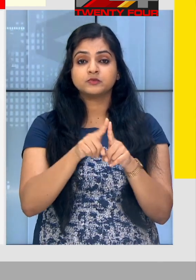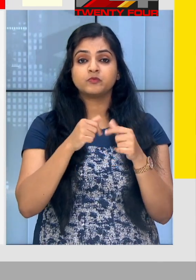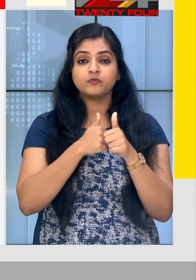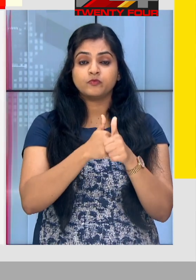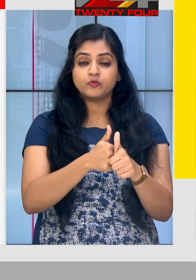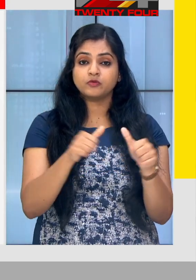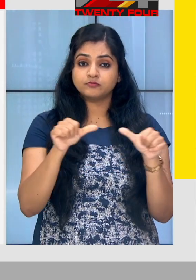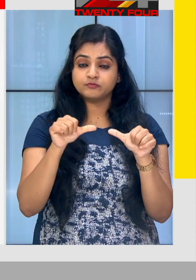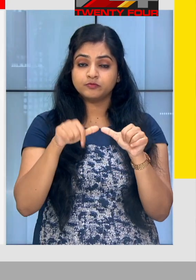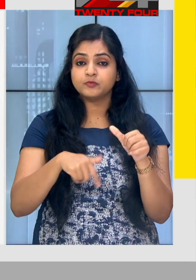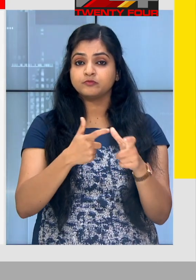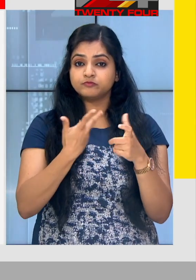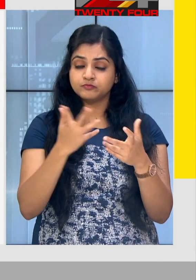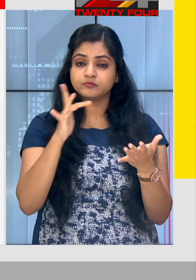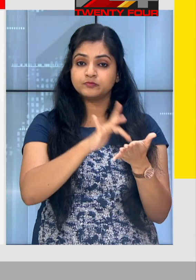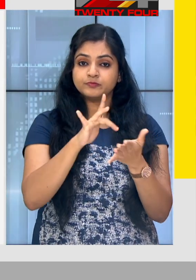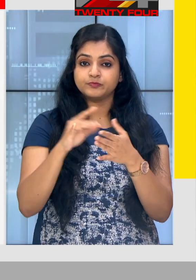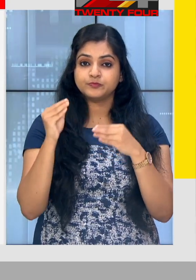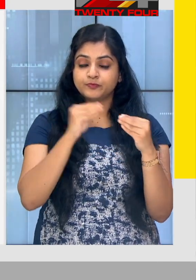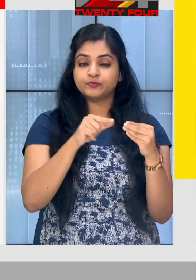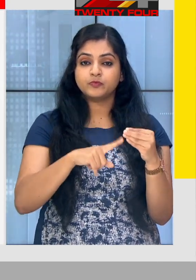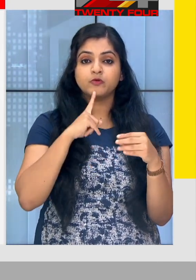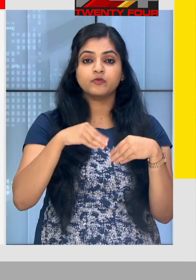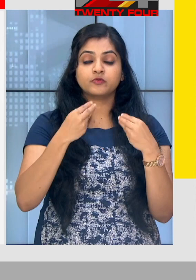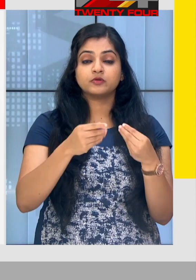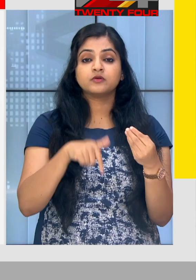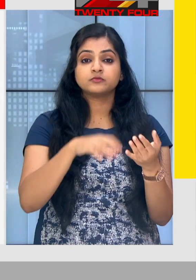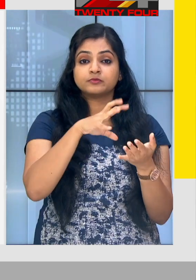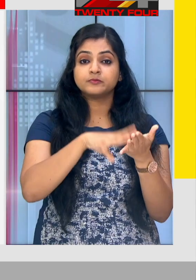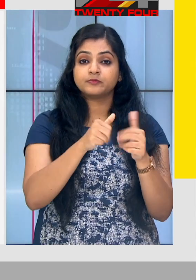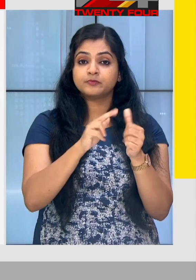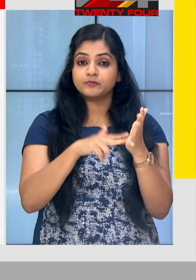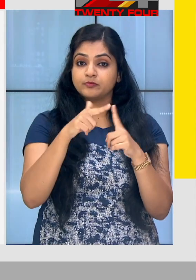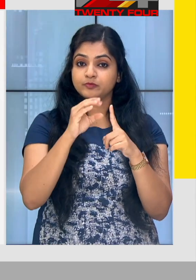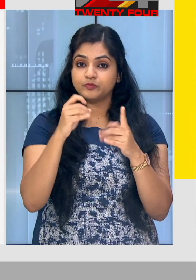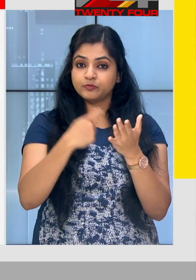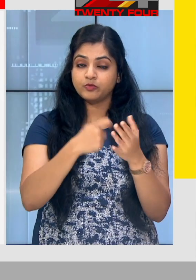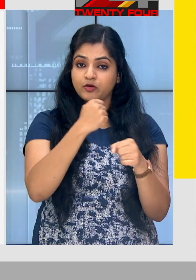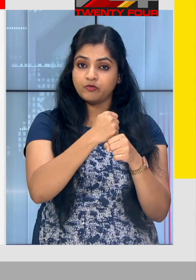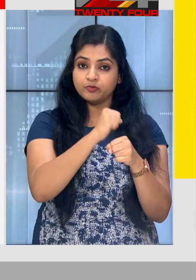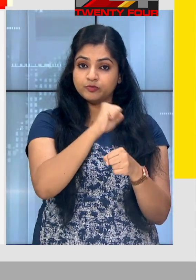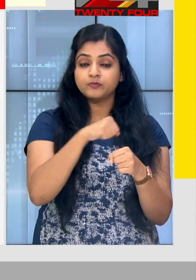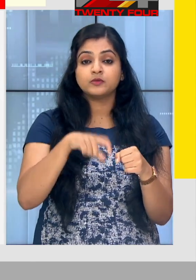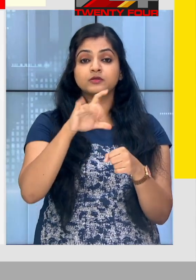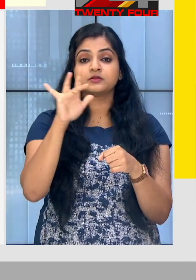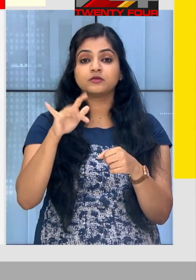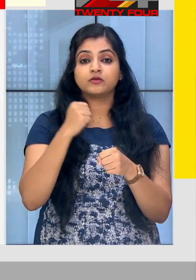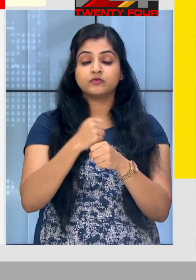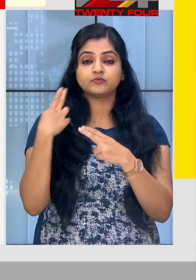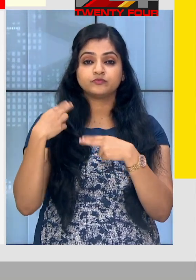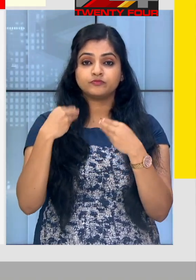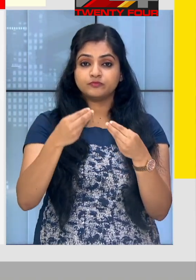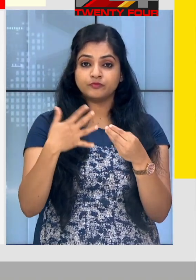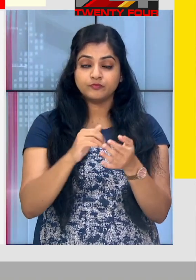അത് സ്വീകരിക്കാനായിട്ടുള്ള നിർദ്ദേശം സംസ്ഥാന കേന്ദ്ര സർക്കാരുകൾക്ക് സുപ്രീം കോടതി നൽകി. ഇത് അനുസരിച്ചിട്ടുള്ള തൽസ്ഥിതി